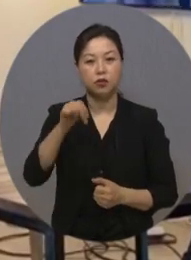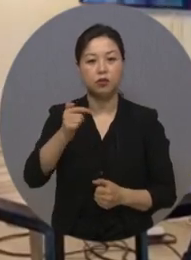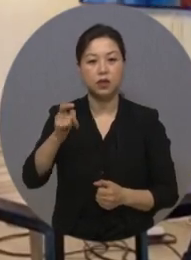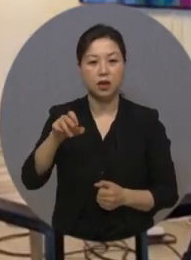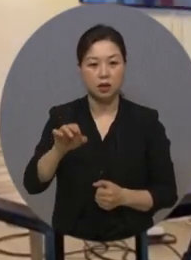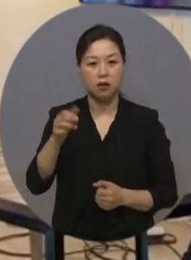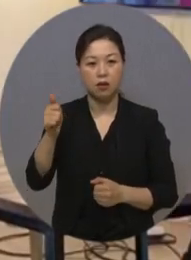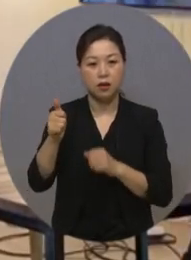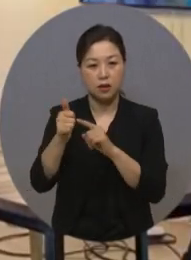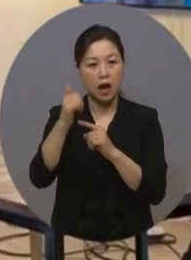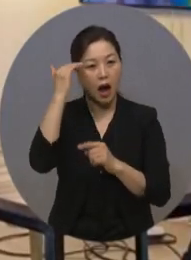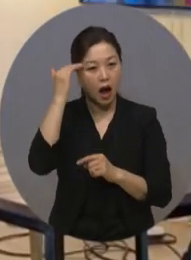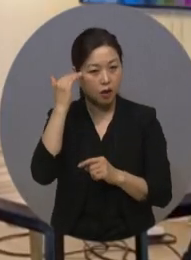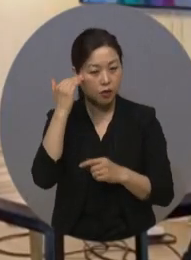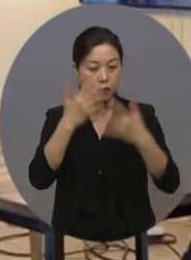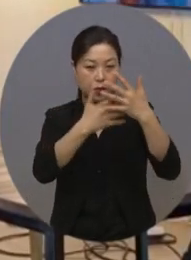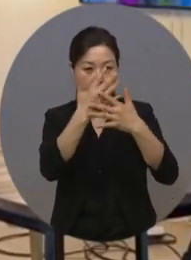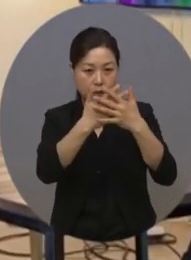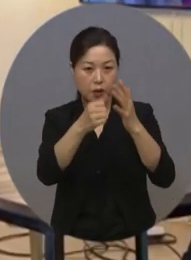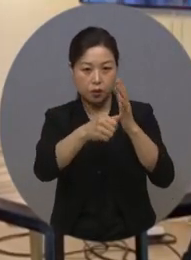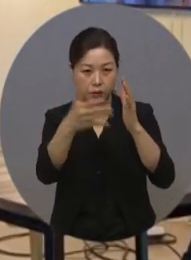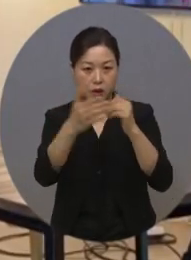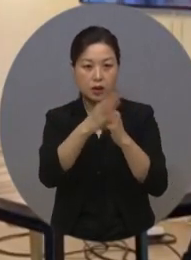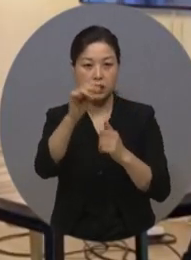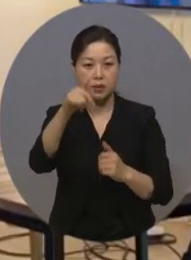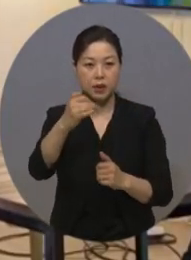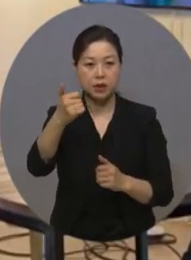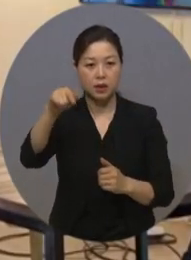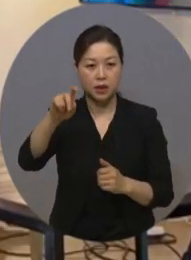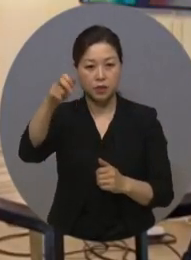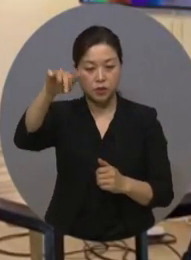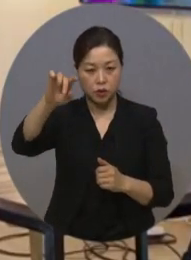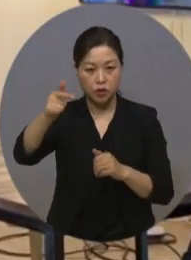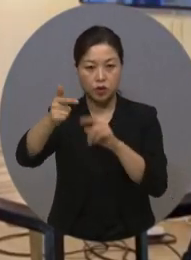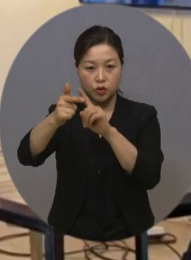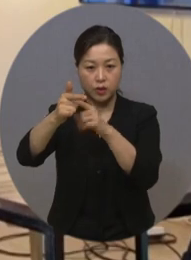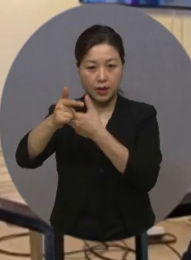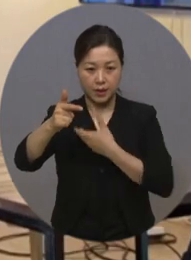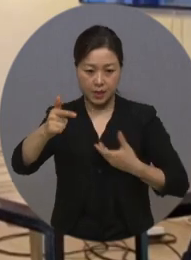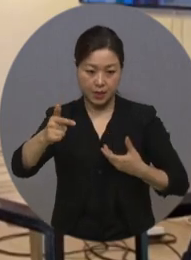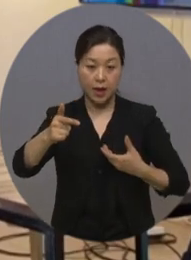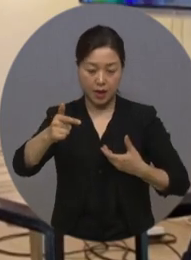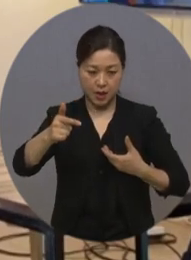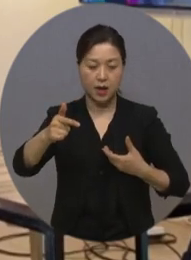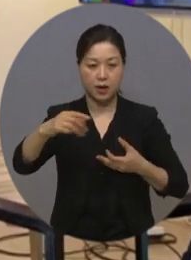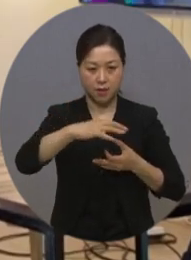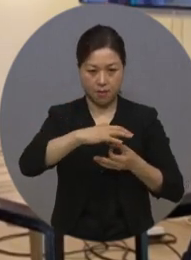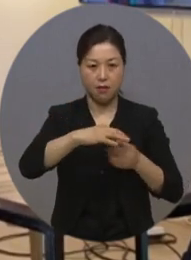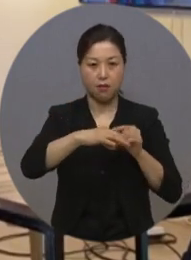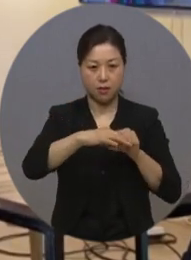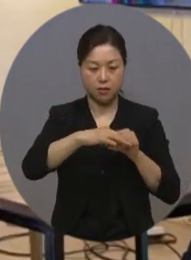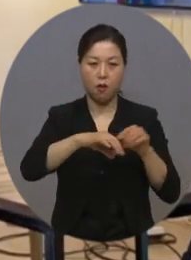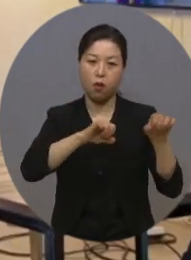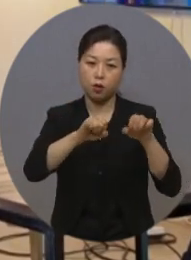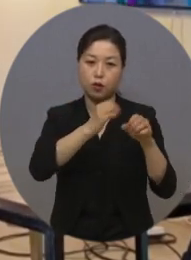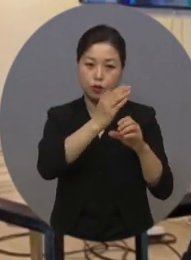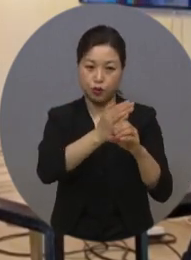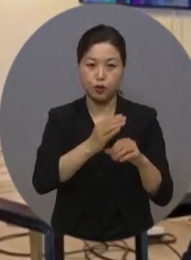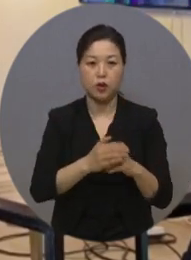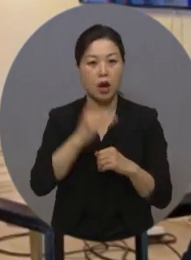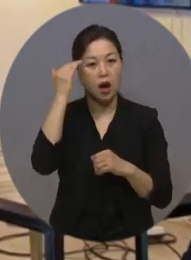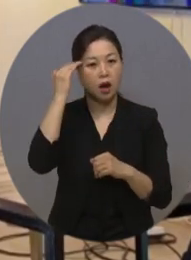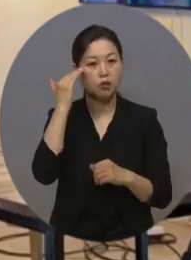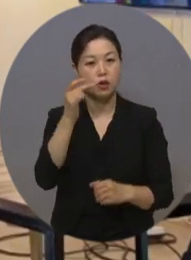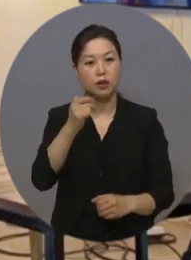작가는 한국 비디오 아트 거장 백남준 작가의 계보를 잇는 비디오 아티스트로 주목을 받고 있으며 한국